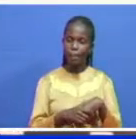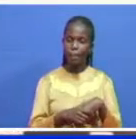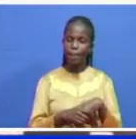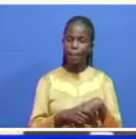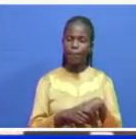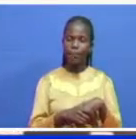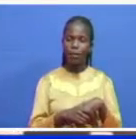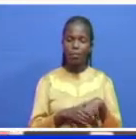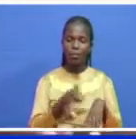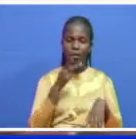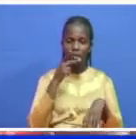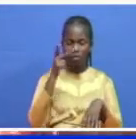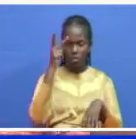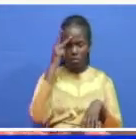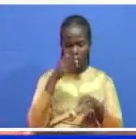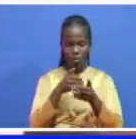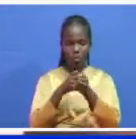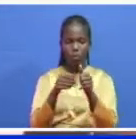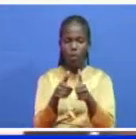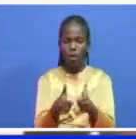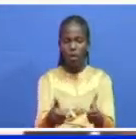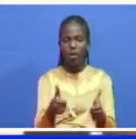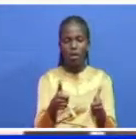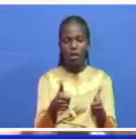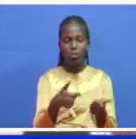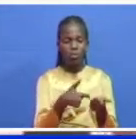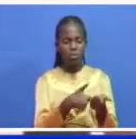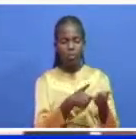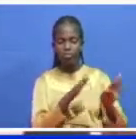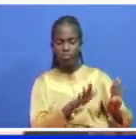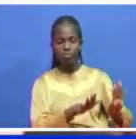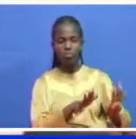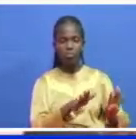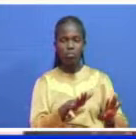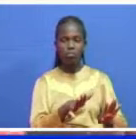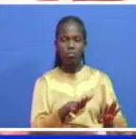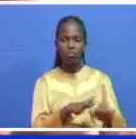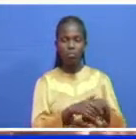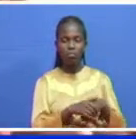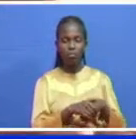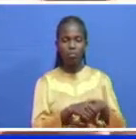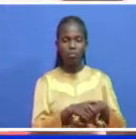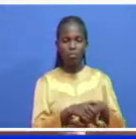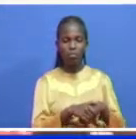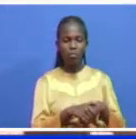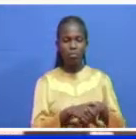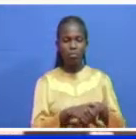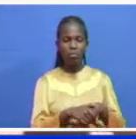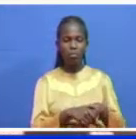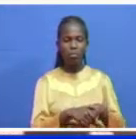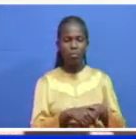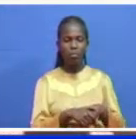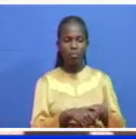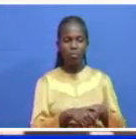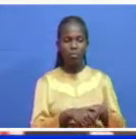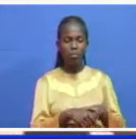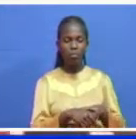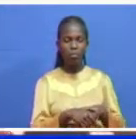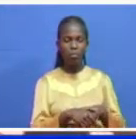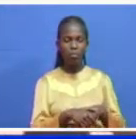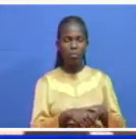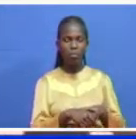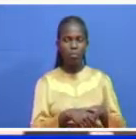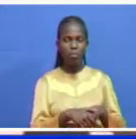vyema, tuache spidi mingi ya madawa, itatusaidia. Wanaoiuza wanataka kufaidi na